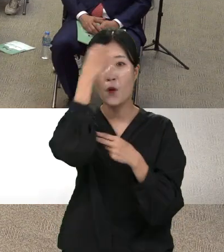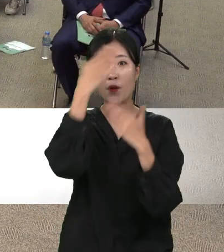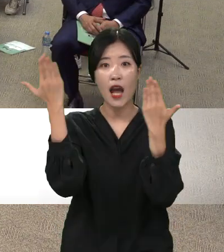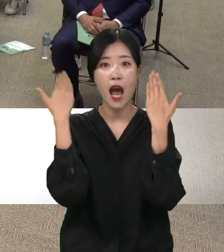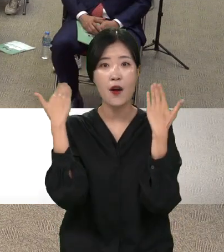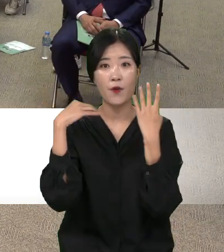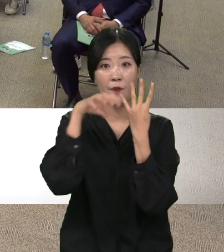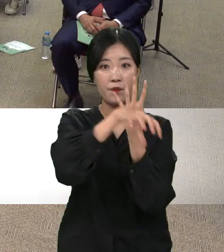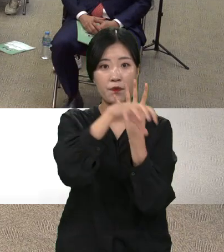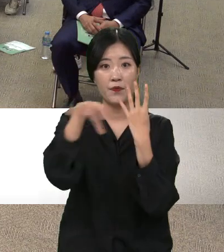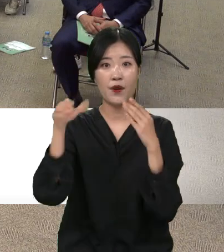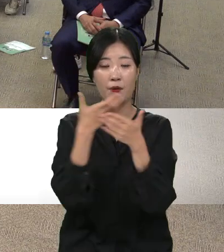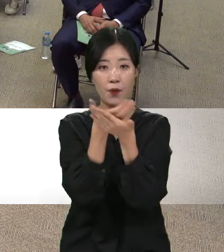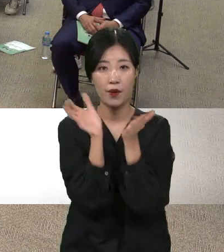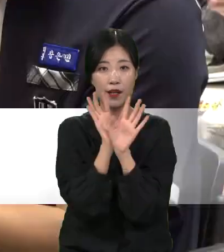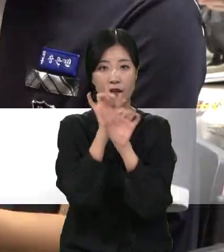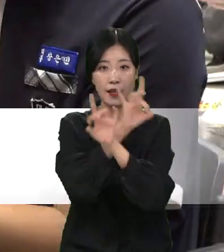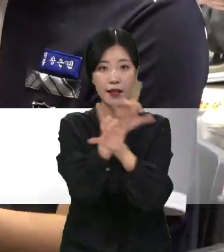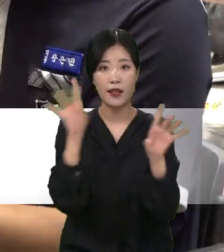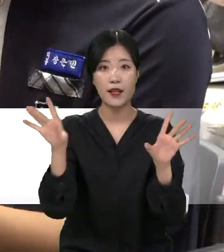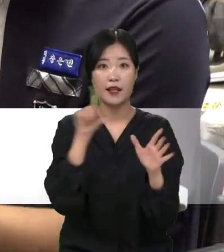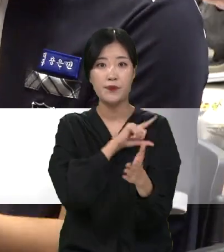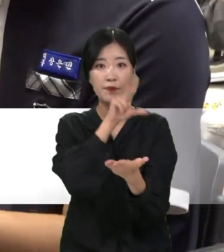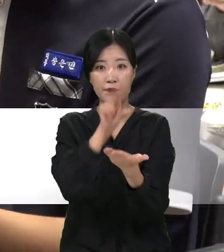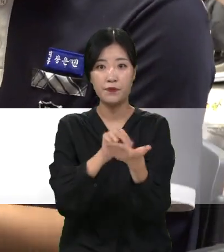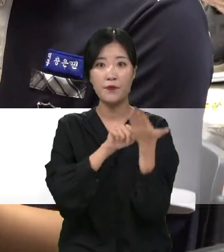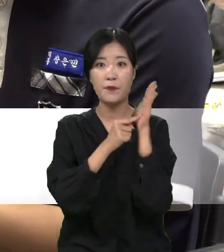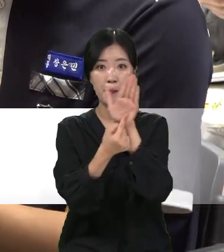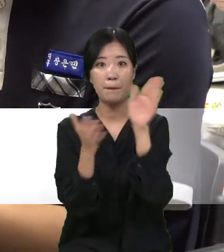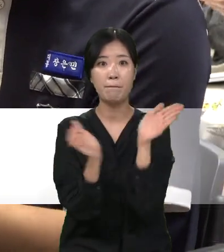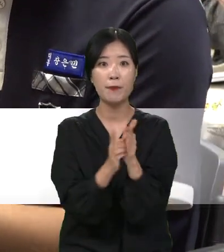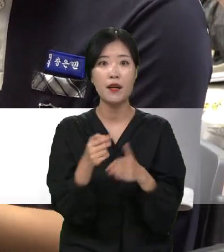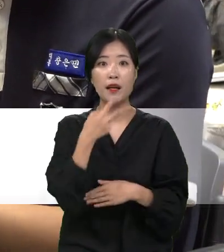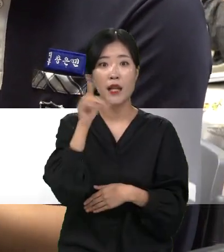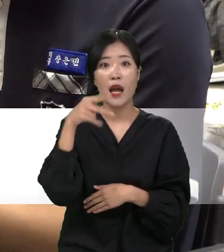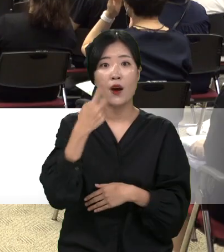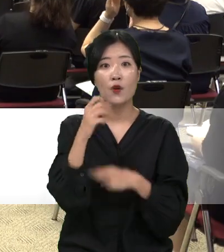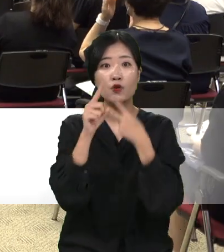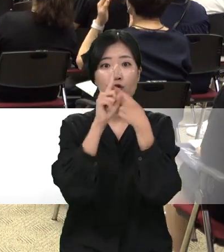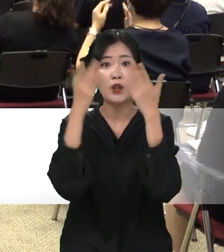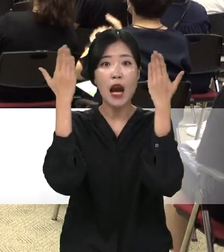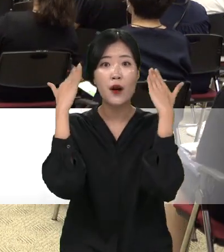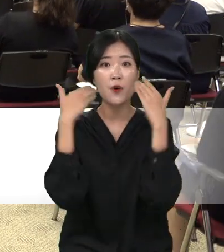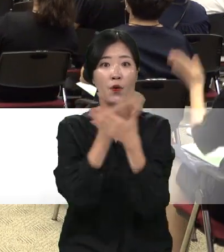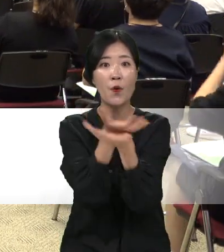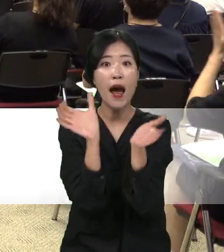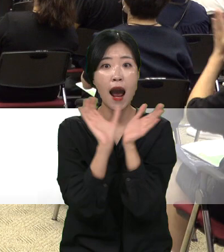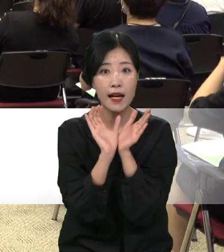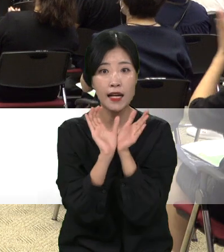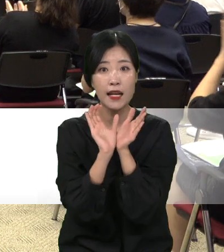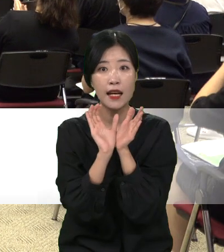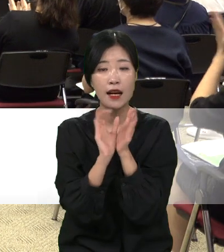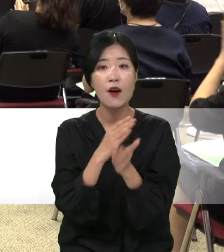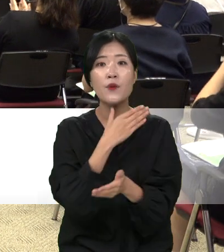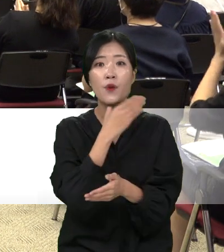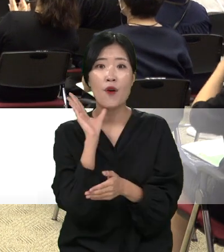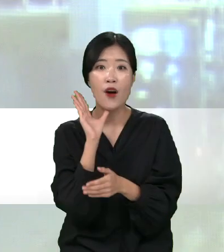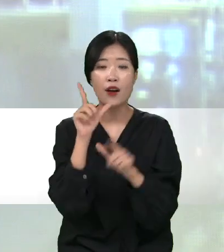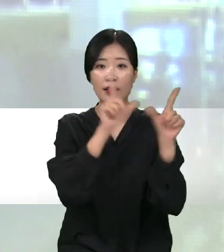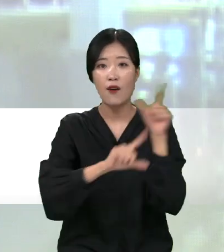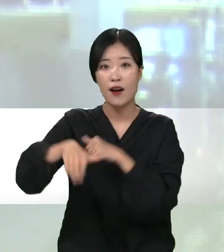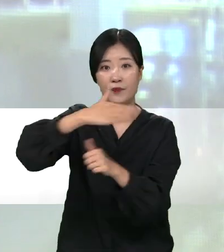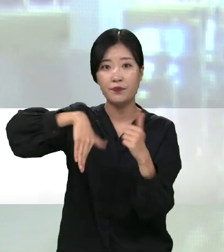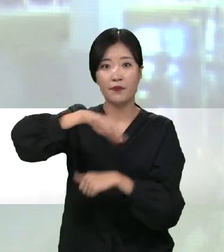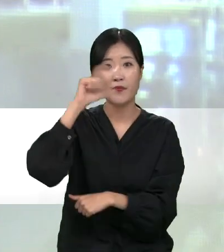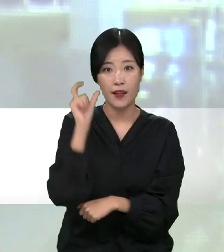포럼에서는 4개의 중 고등학교 정책 동아리가 각각 주제발표를 했으며 대동 중 봄봄 은 송도 설 바 정주 환경